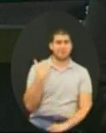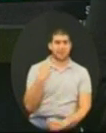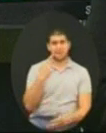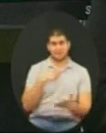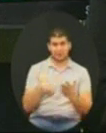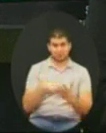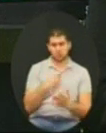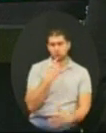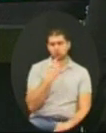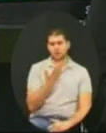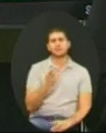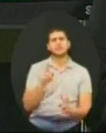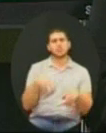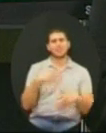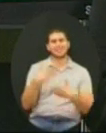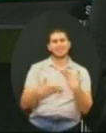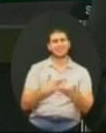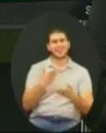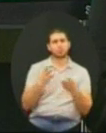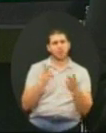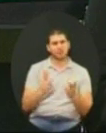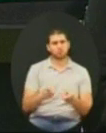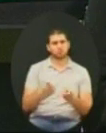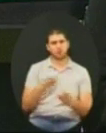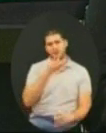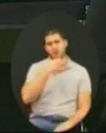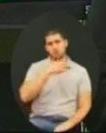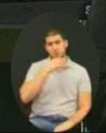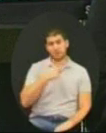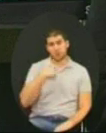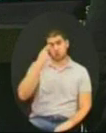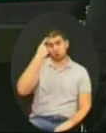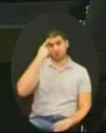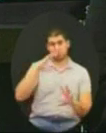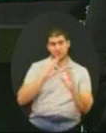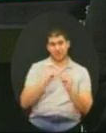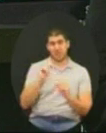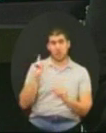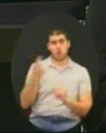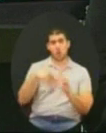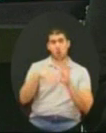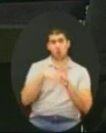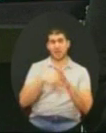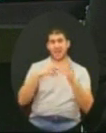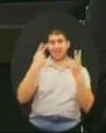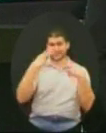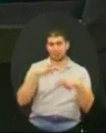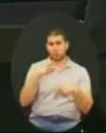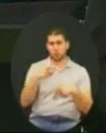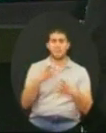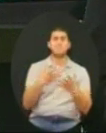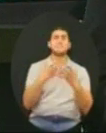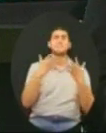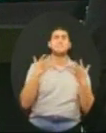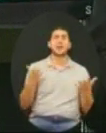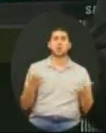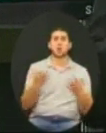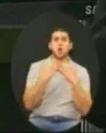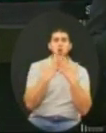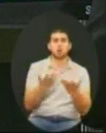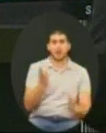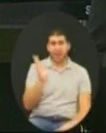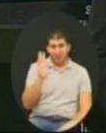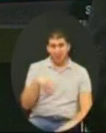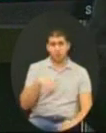שזה נכון. יש דברים ותהליכים שאפשר לייעל ולשפר, ואני חושב בכלל, כל חוק ההסדרים הזה הוא דבר בגדול, אם את שואלת אותי, לא טוב, גם